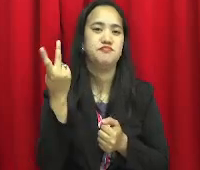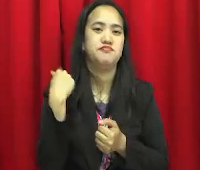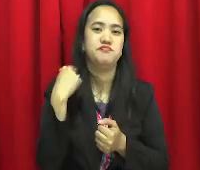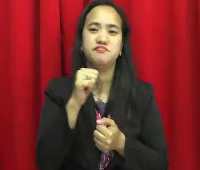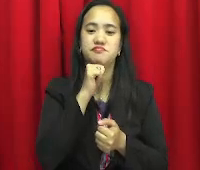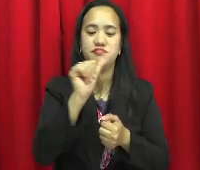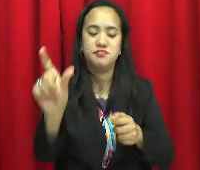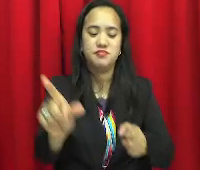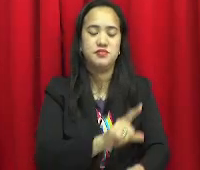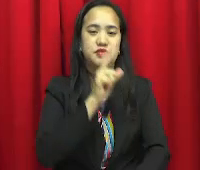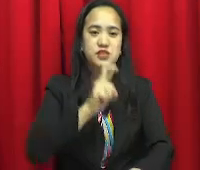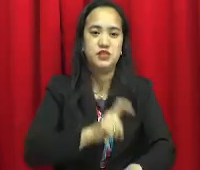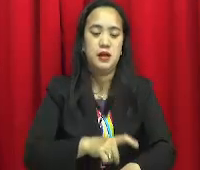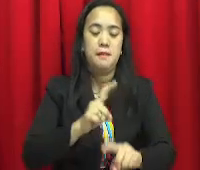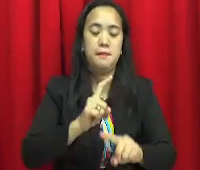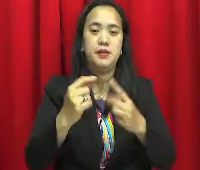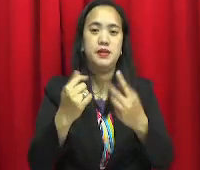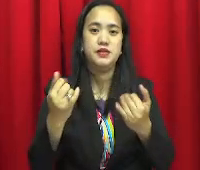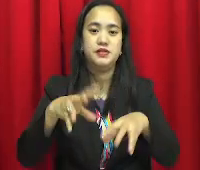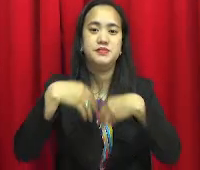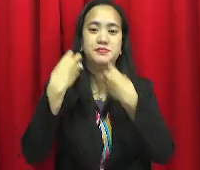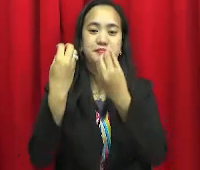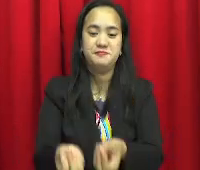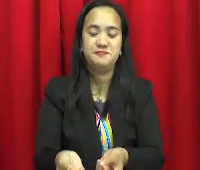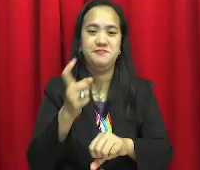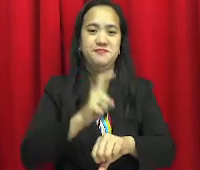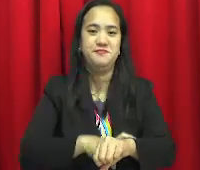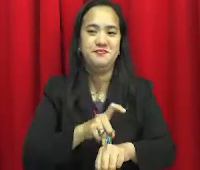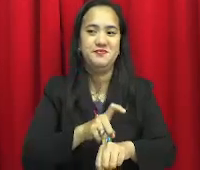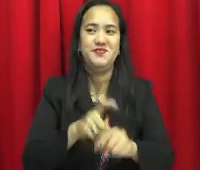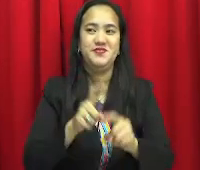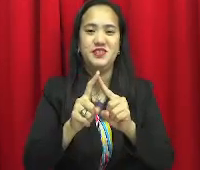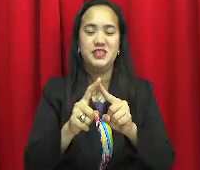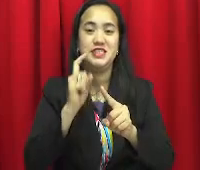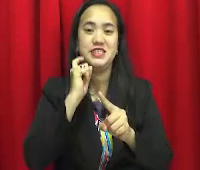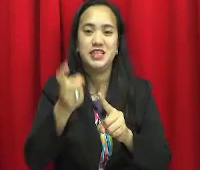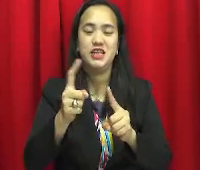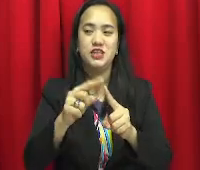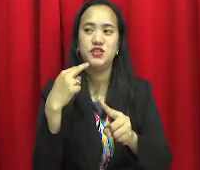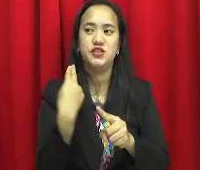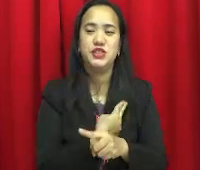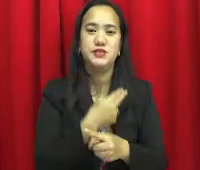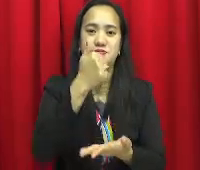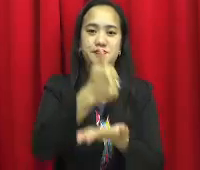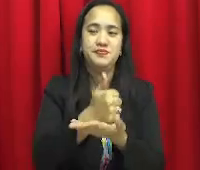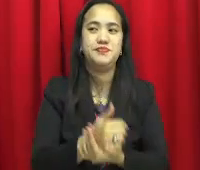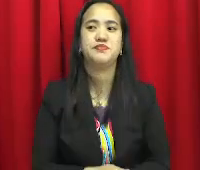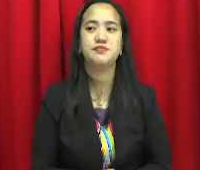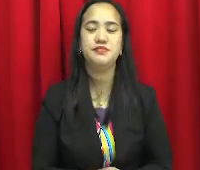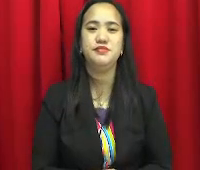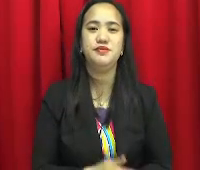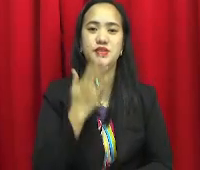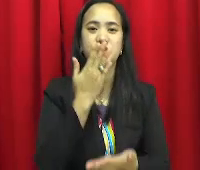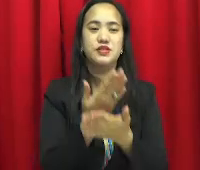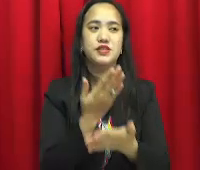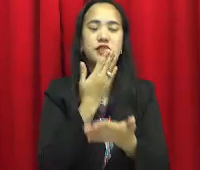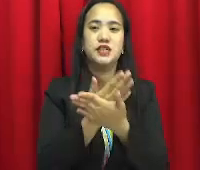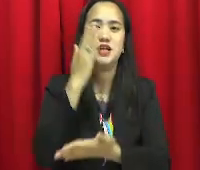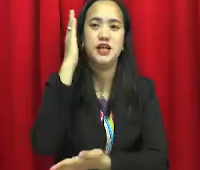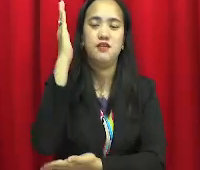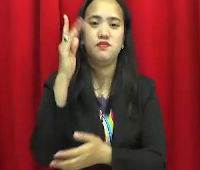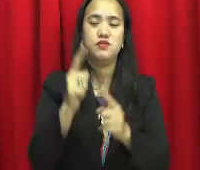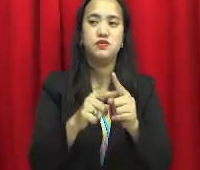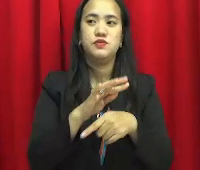eh. So ngayon, bibigyan ko naman, siya naman pahabain ko ngayon. Okay? Alright, go ahead, Cynthia. Good afternoon po sa lahat.